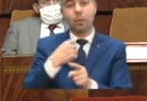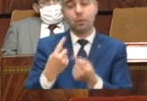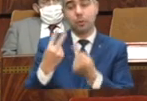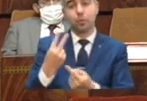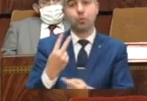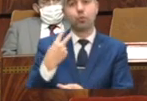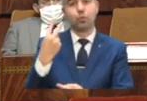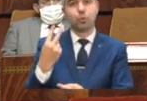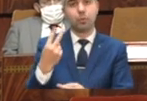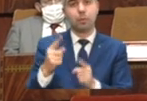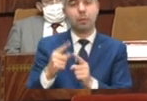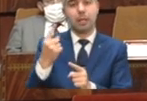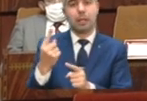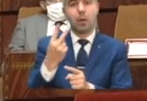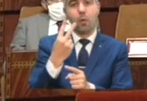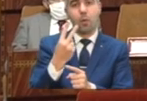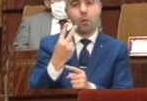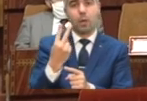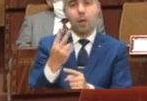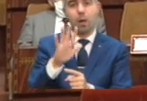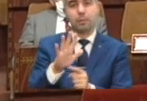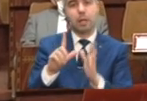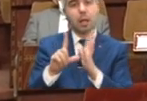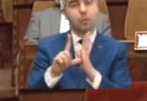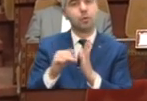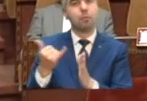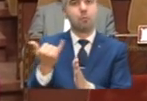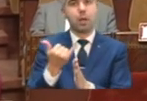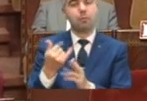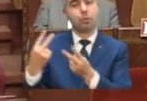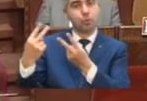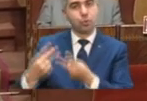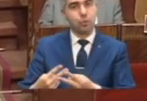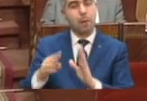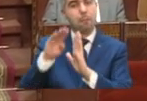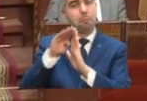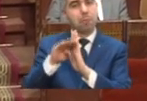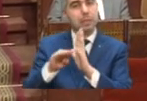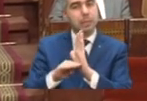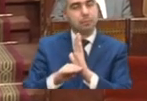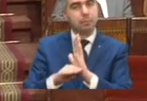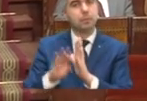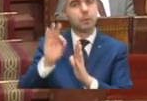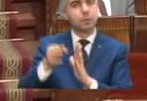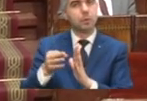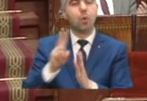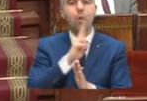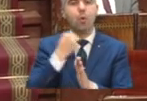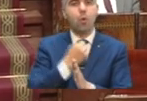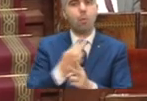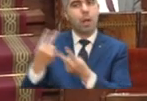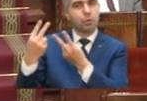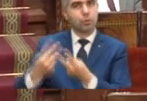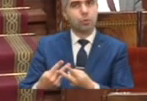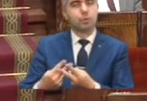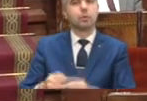المادة 152 ما يحضروش. فلذلك يدج على خاطركم أنه في المكتب يتخذ موقف حاسم لتوجه لرئاسة الحكومة.